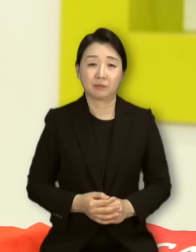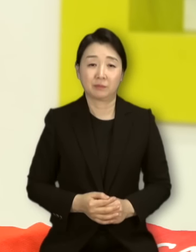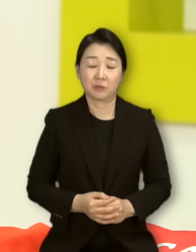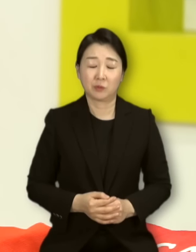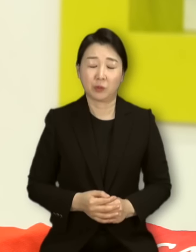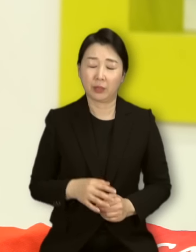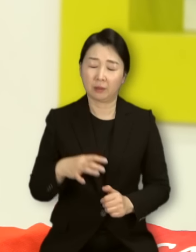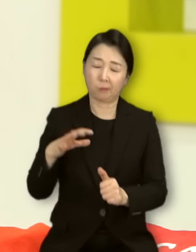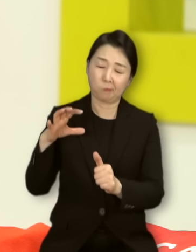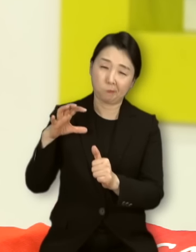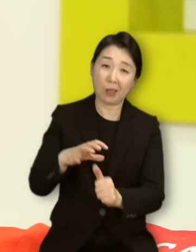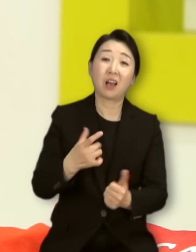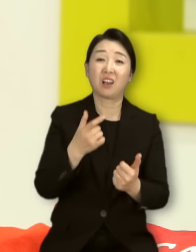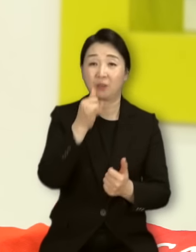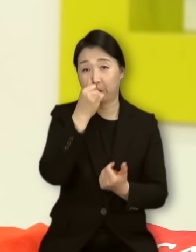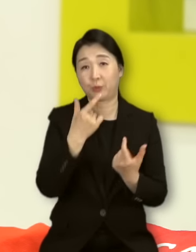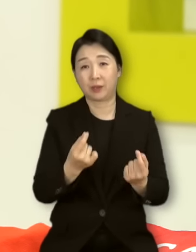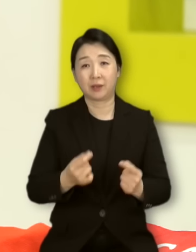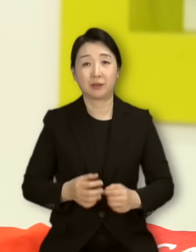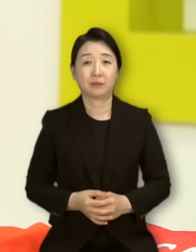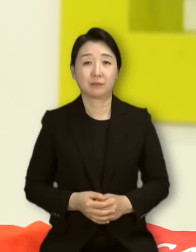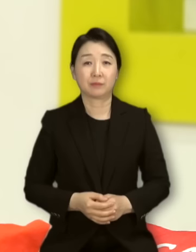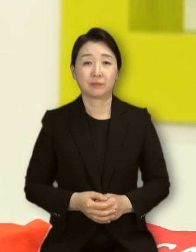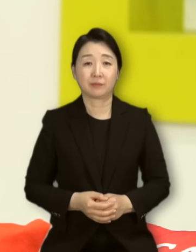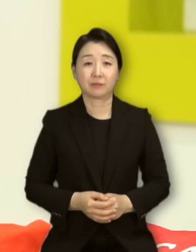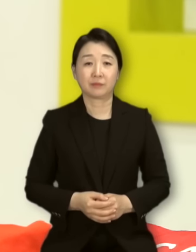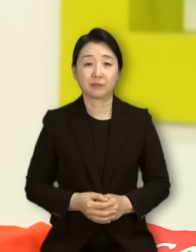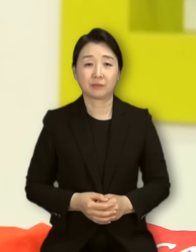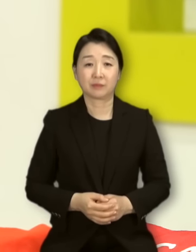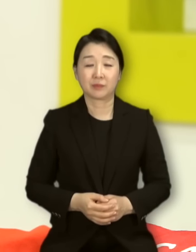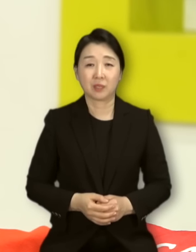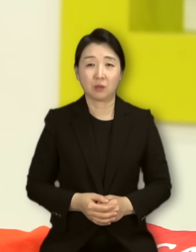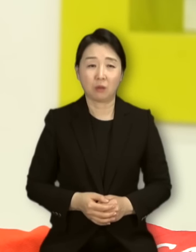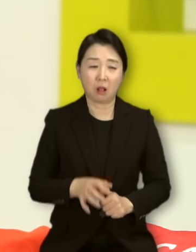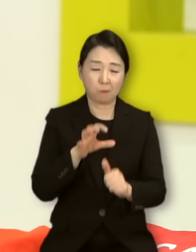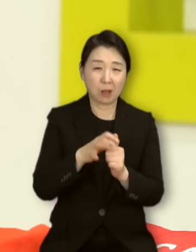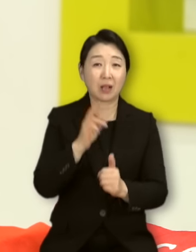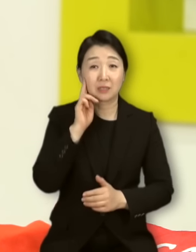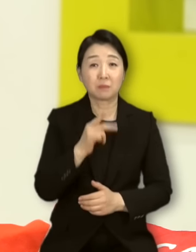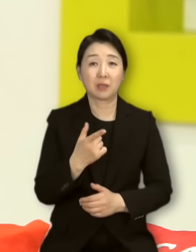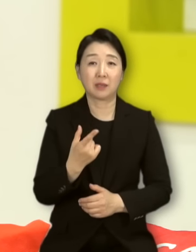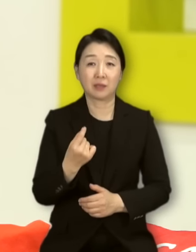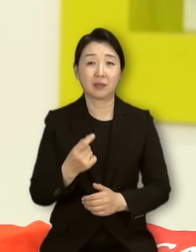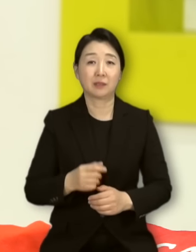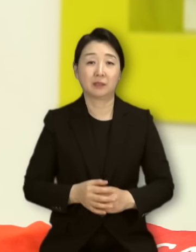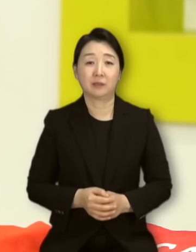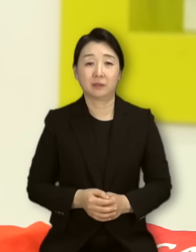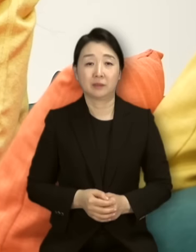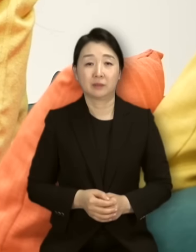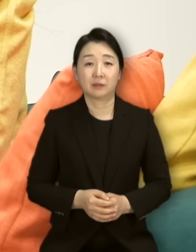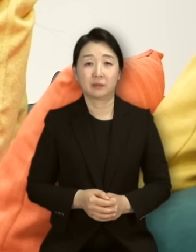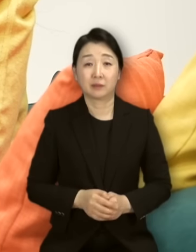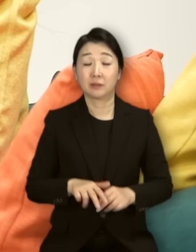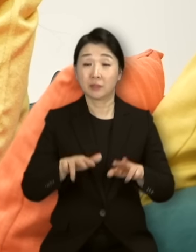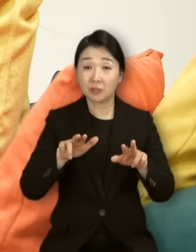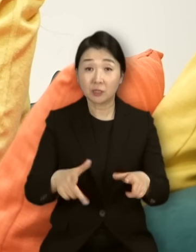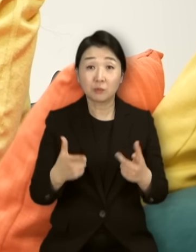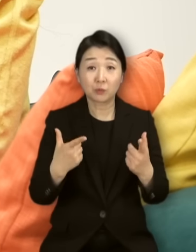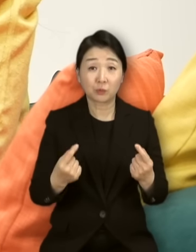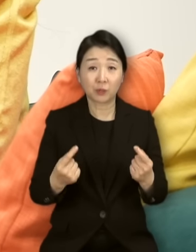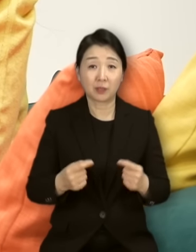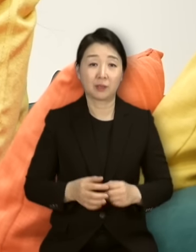거 같아요 근데 그거는 지금도 마찬가지고요 맨날 안고 사는 거 같아요 저희 직업상 예 근데 옆에